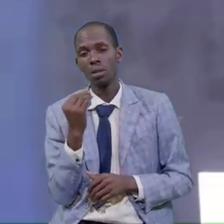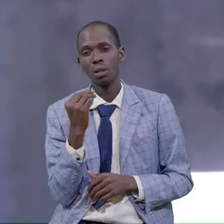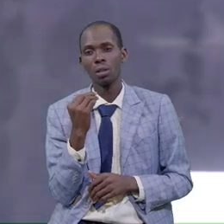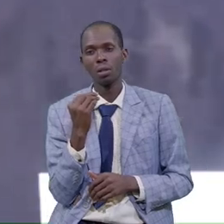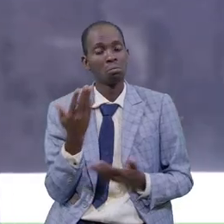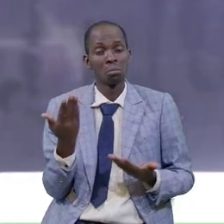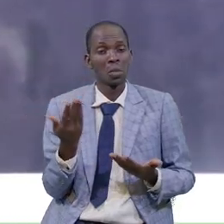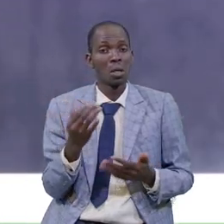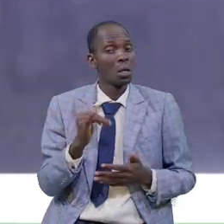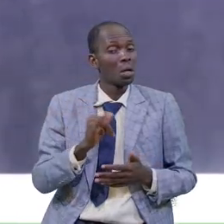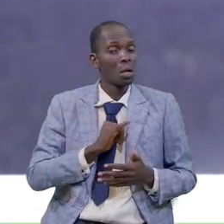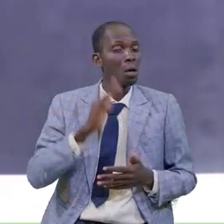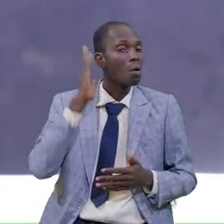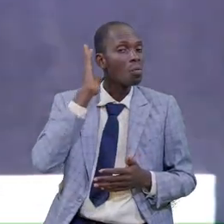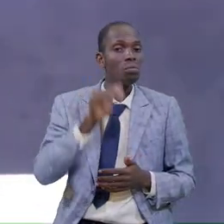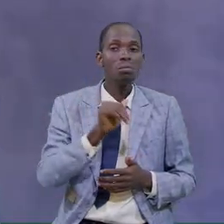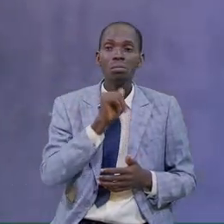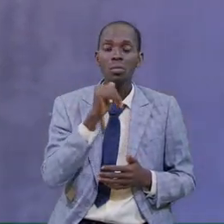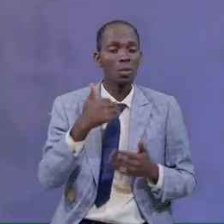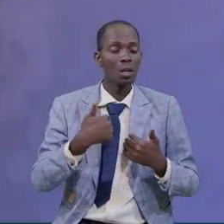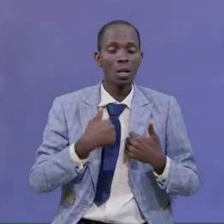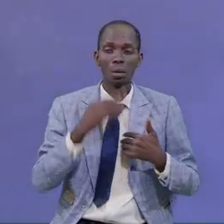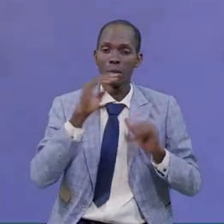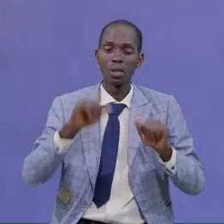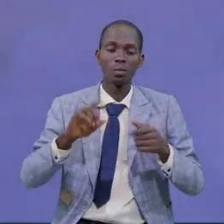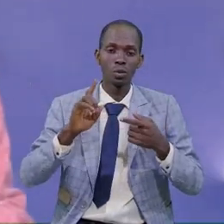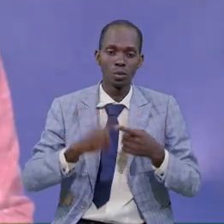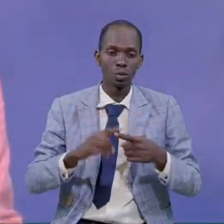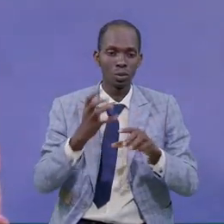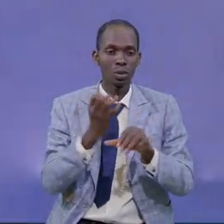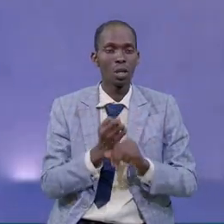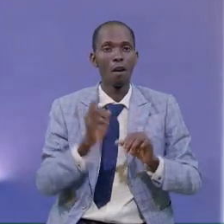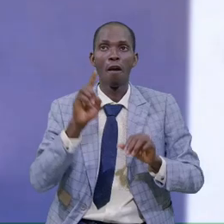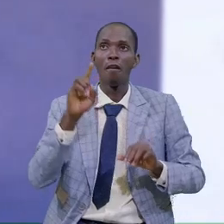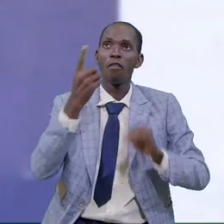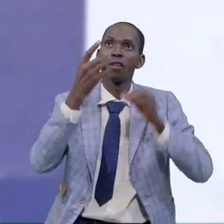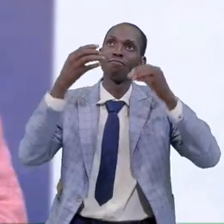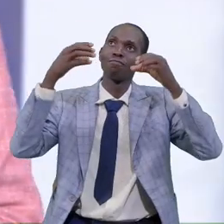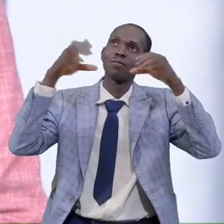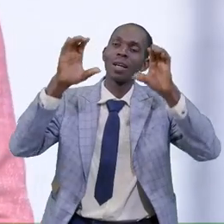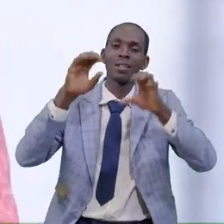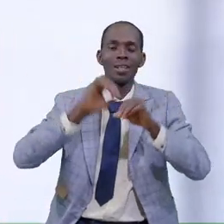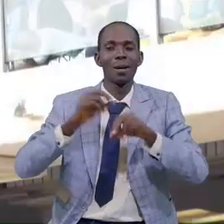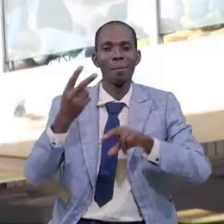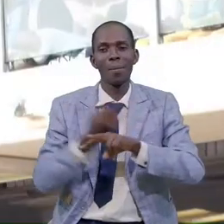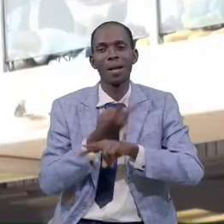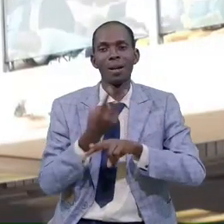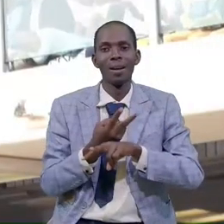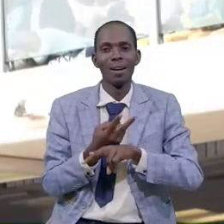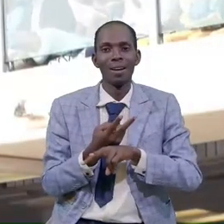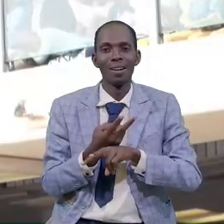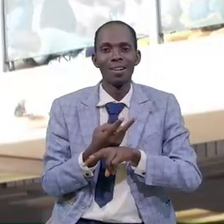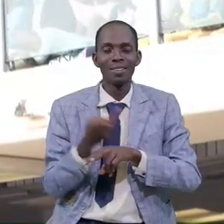je n'aurais pas pu avoir distinction dans les mathématiques. Tu n'as pas répondu,